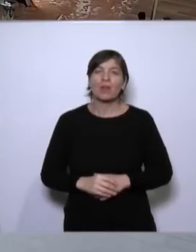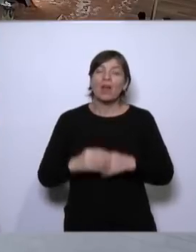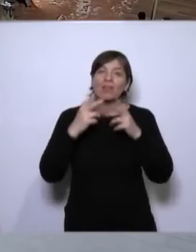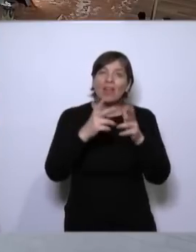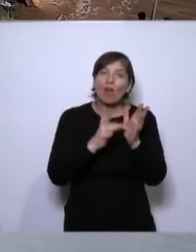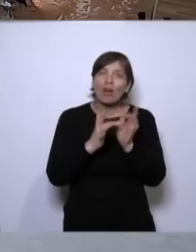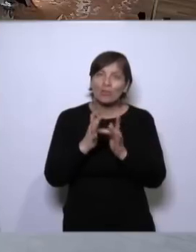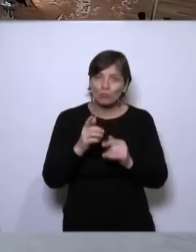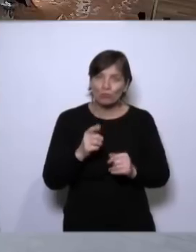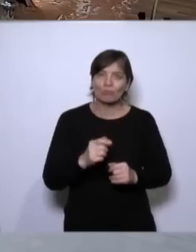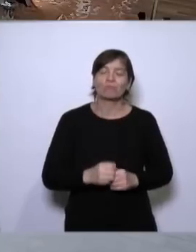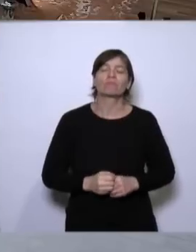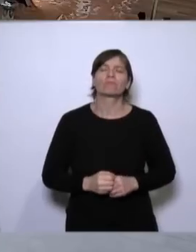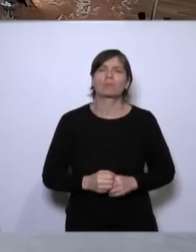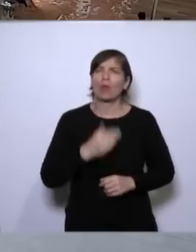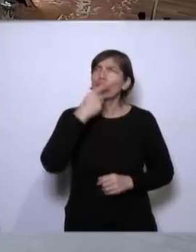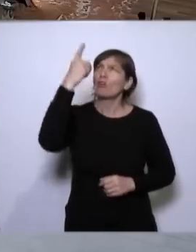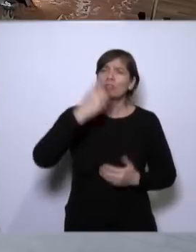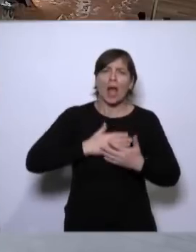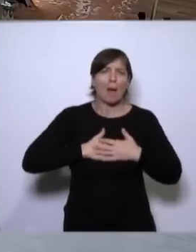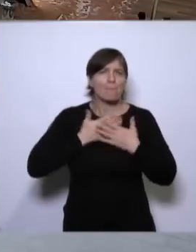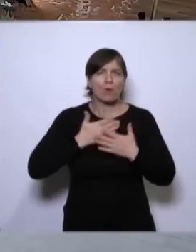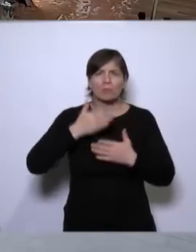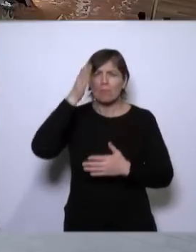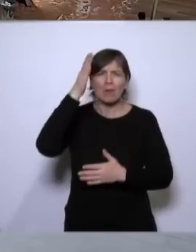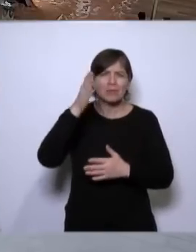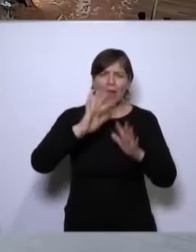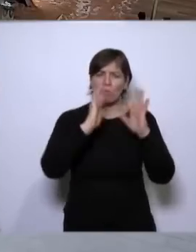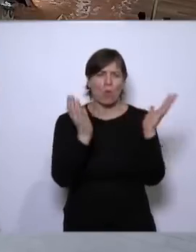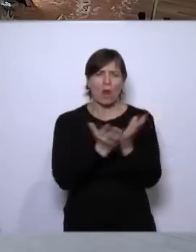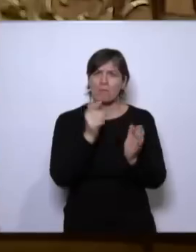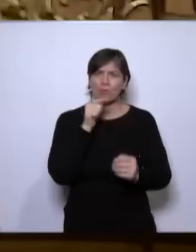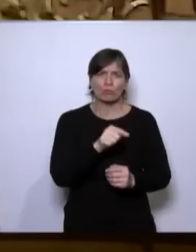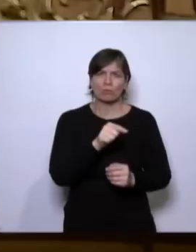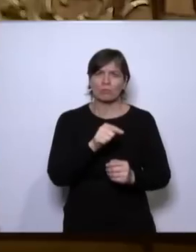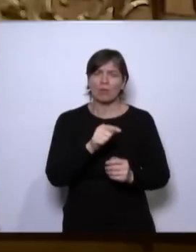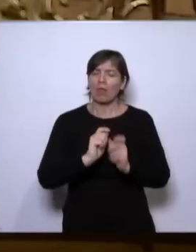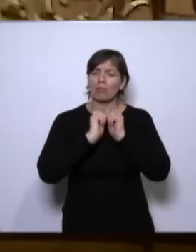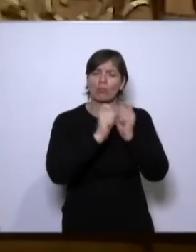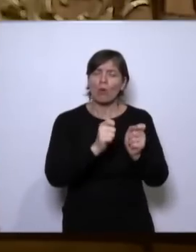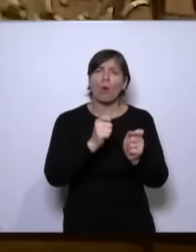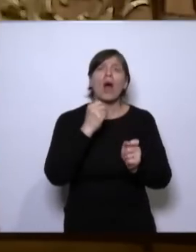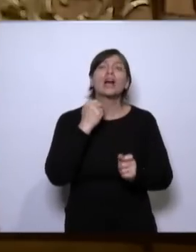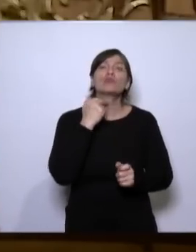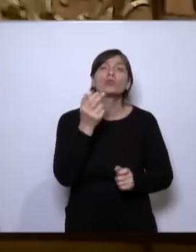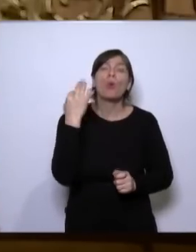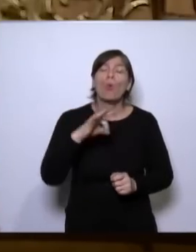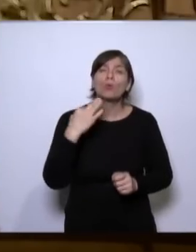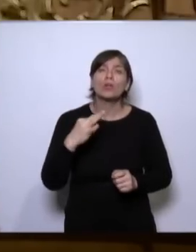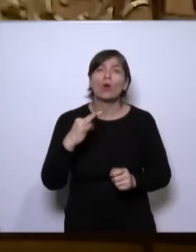디호 헤수스 디오스 아모 탄토 알 문도 게 엔트레고 아수 히호